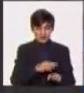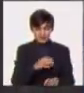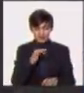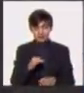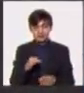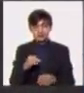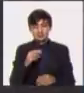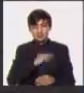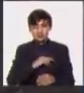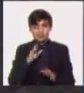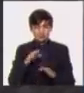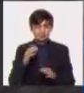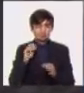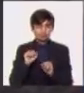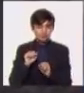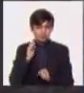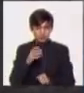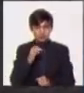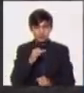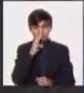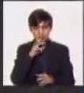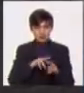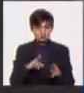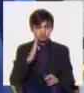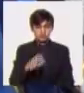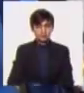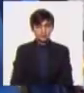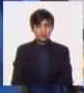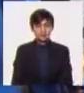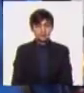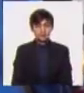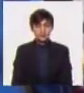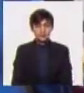сақталып қалады. Мақсат Жақсыбайұлы, Ақтөре Ақбердиев, Информбюро, Шымкент.